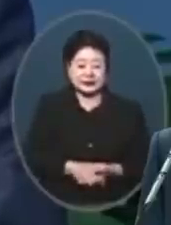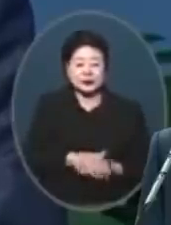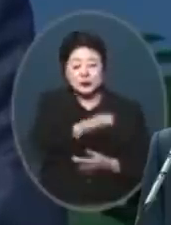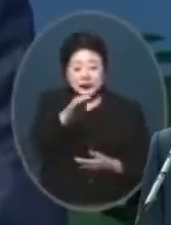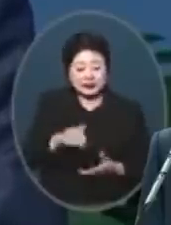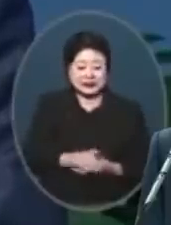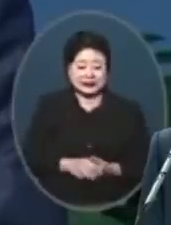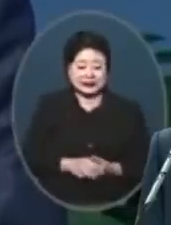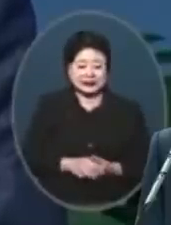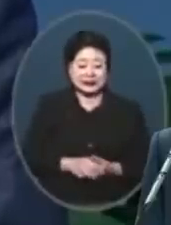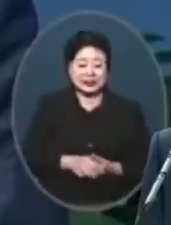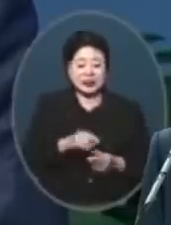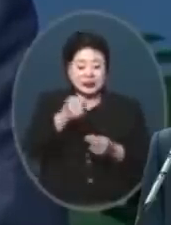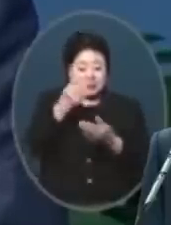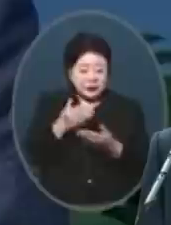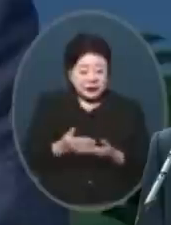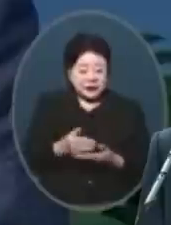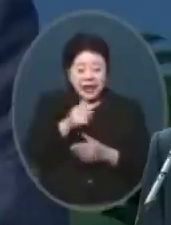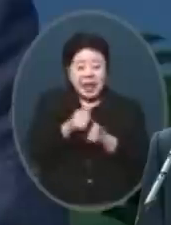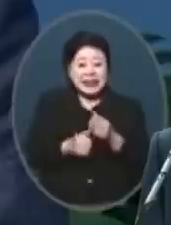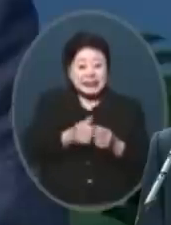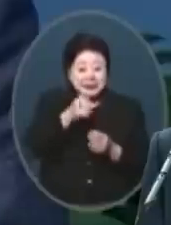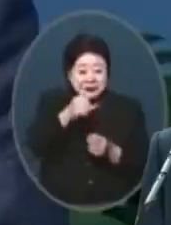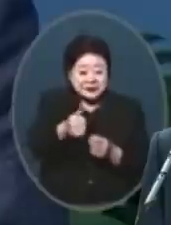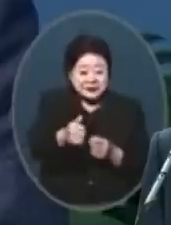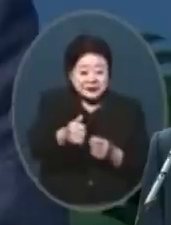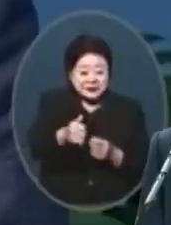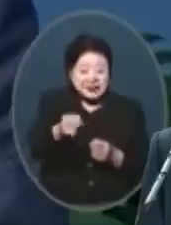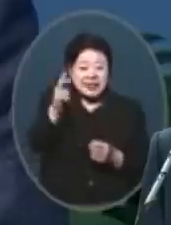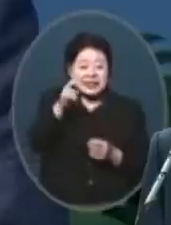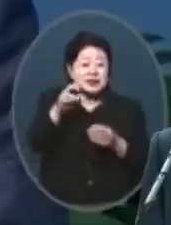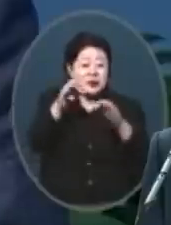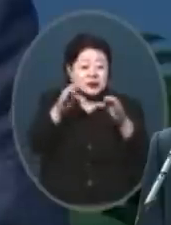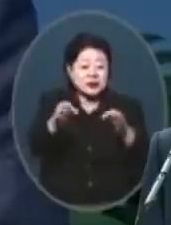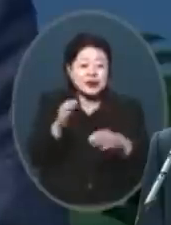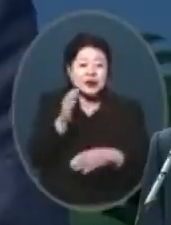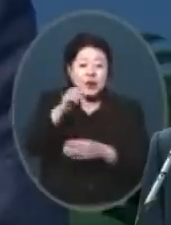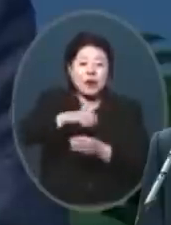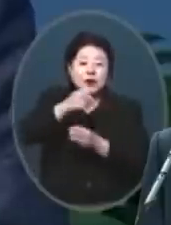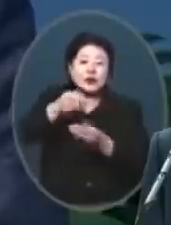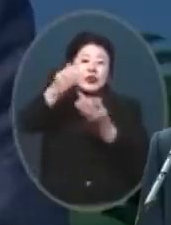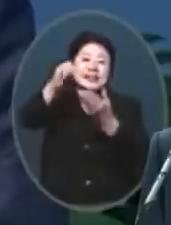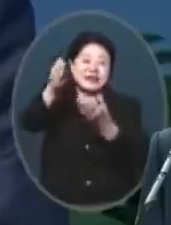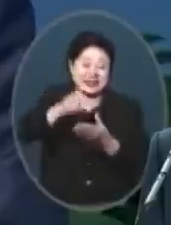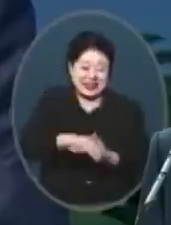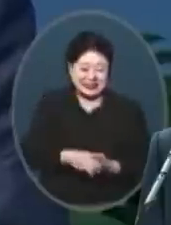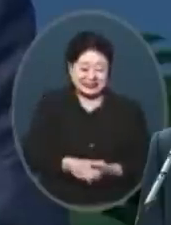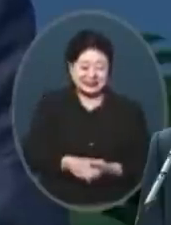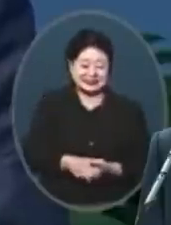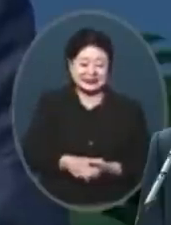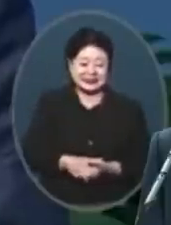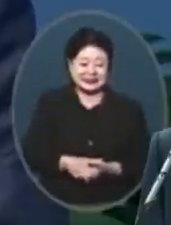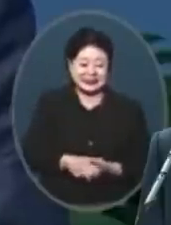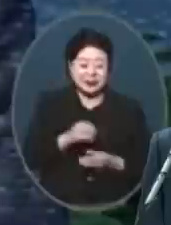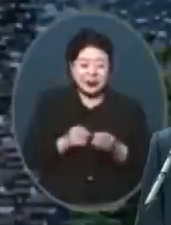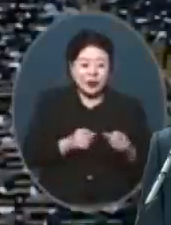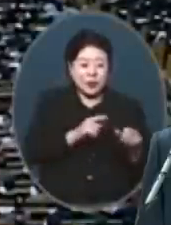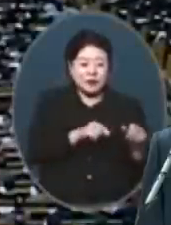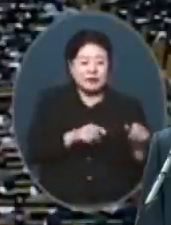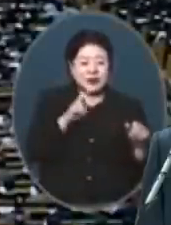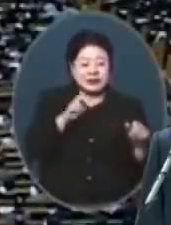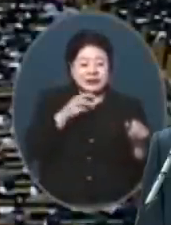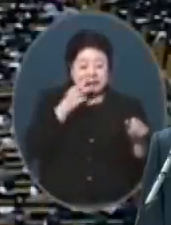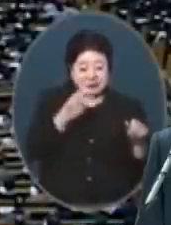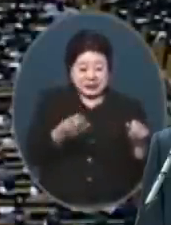우리는 건지심을 받으면 하나님을 찬송하고 영광을 돌리게 되는 것입니다. 시편 50편